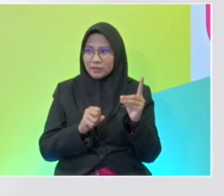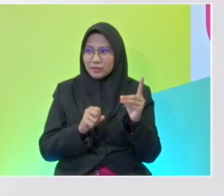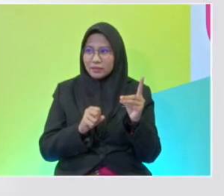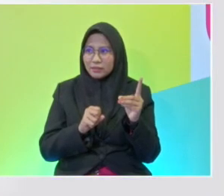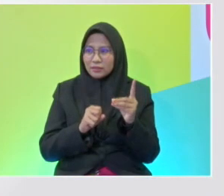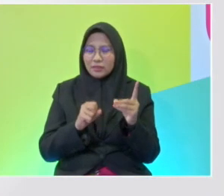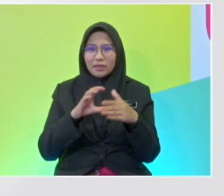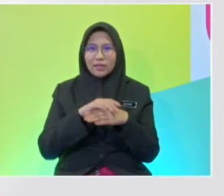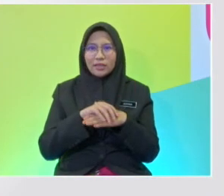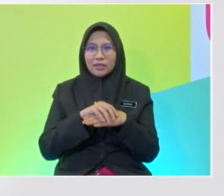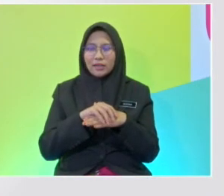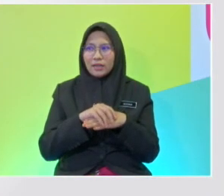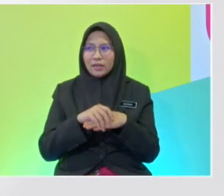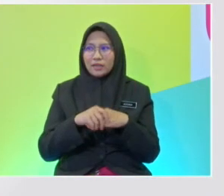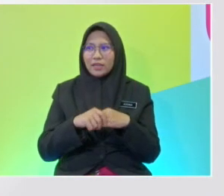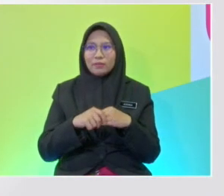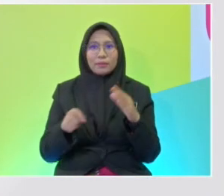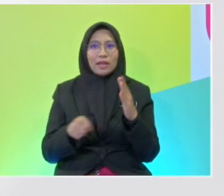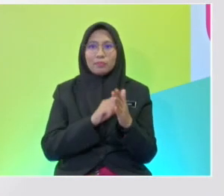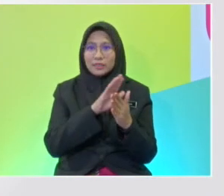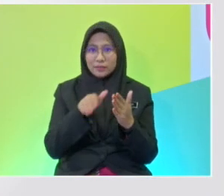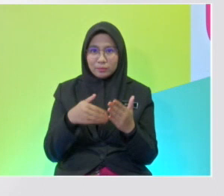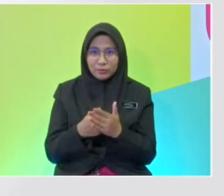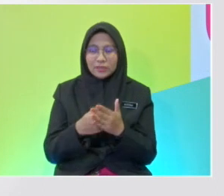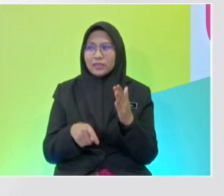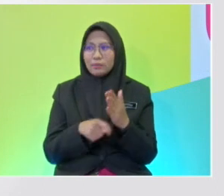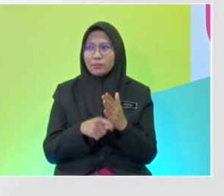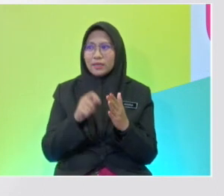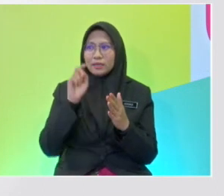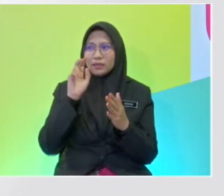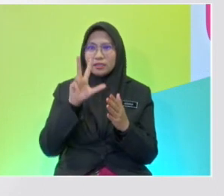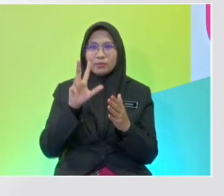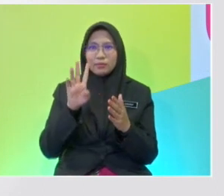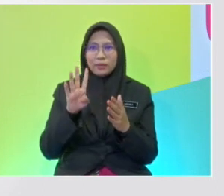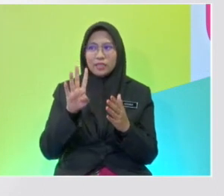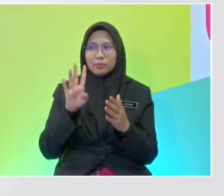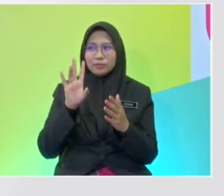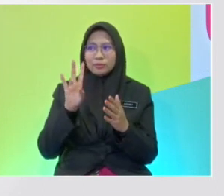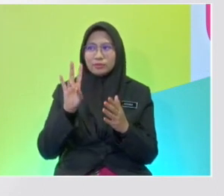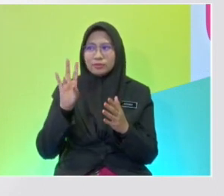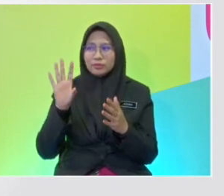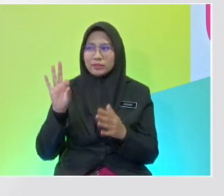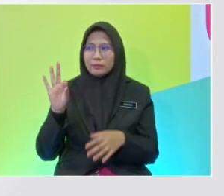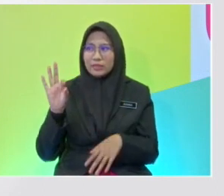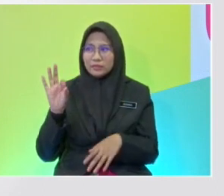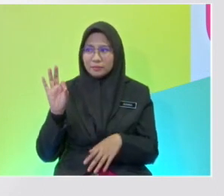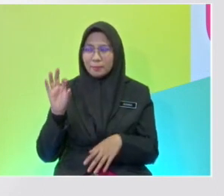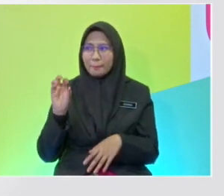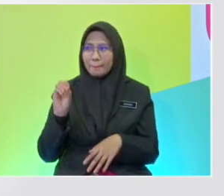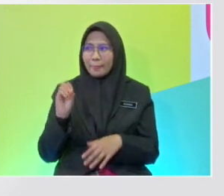keseluruhan Project so Tiger 24.790 Oke kalau kalian murid-murid dapat eee